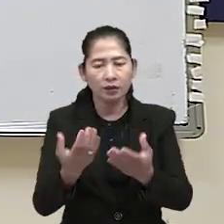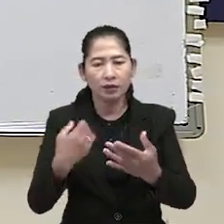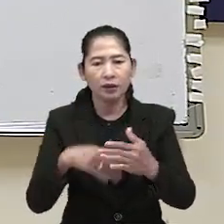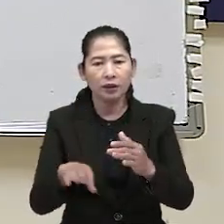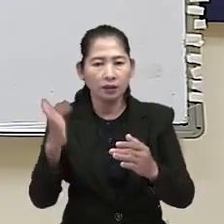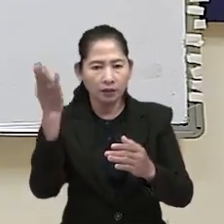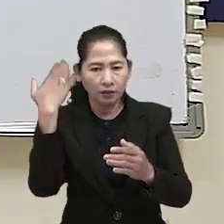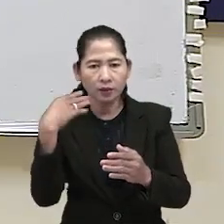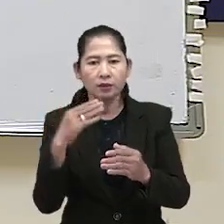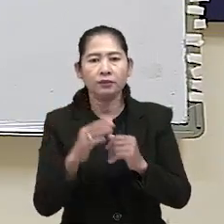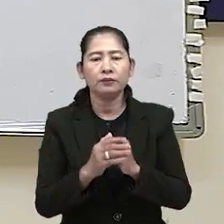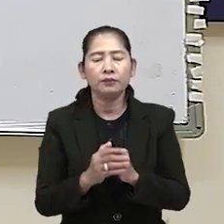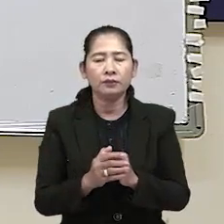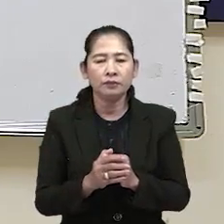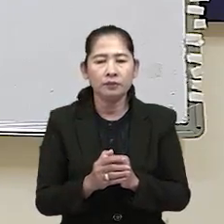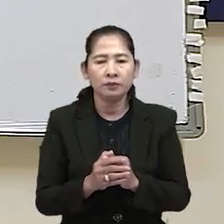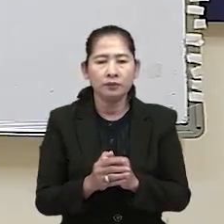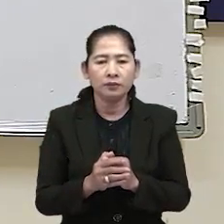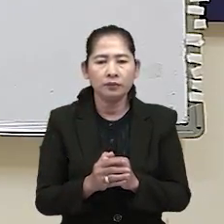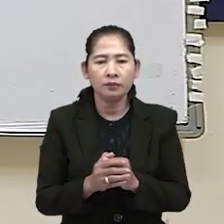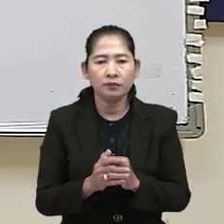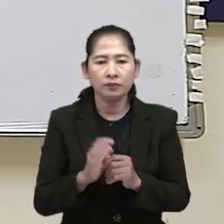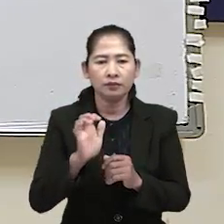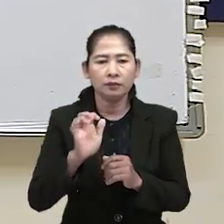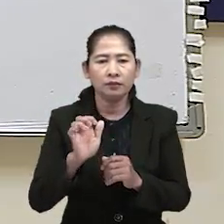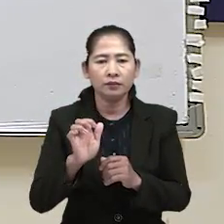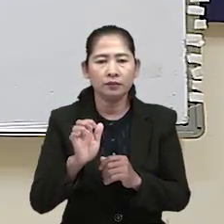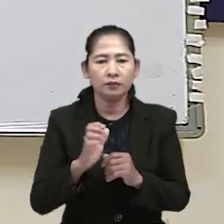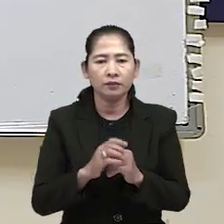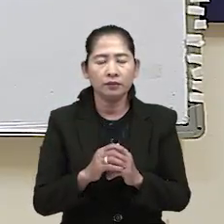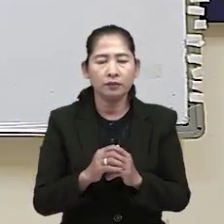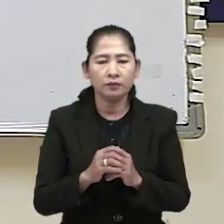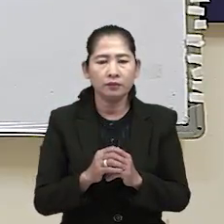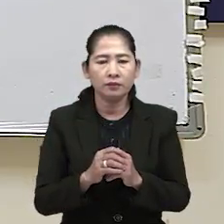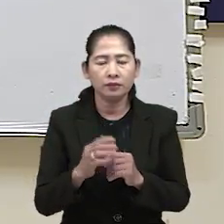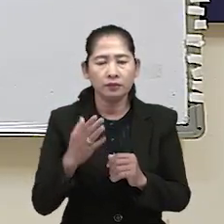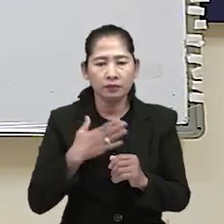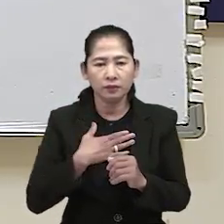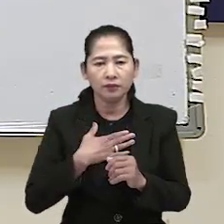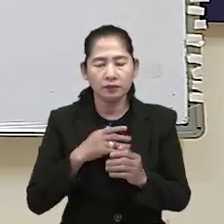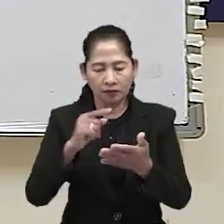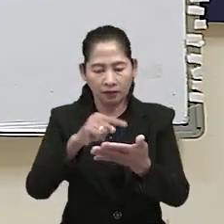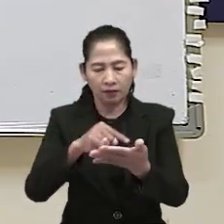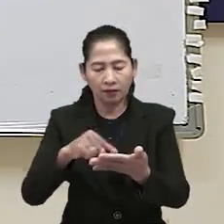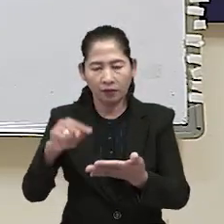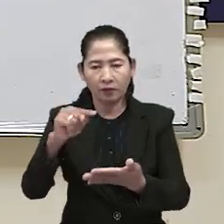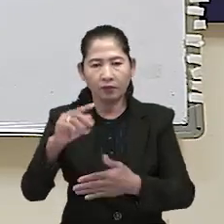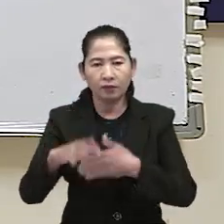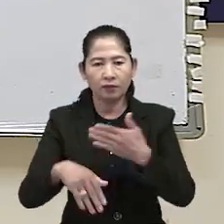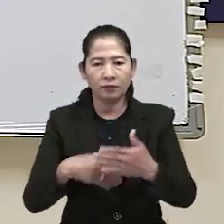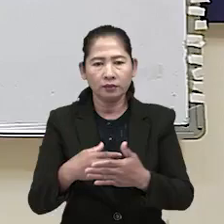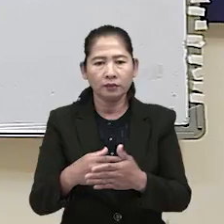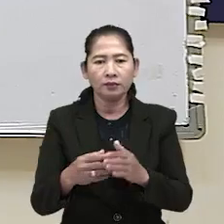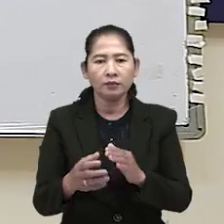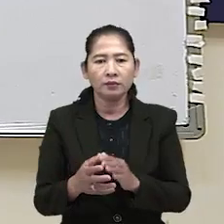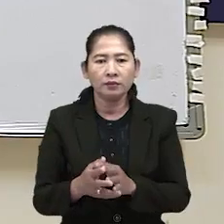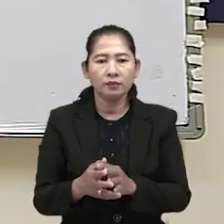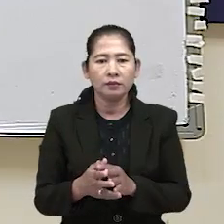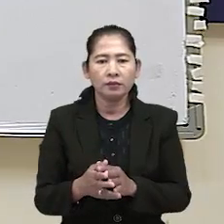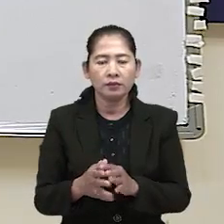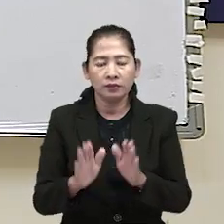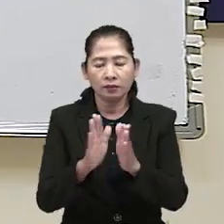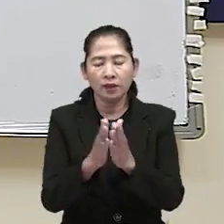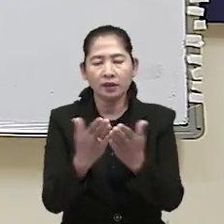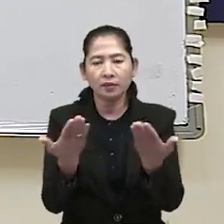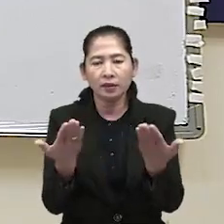thằng ngày muốn á. Nó còn á. Chà. Chẳng cứ dâng cái tiếng ọc này á. Cốt mà